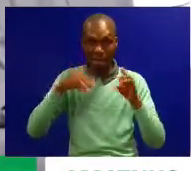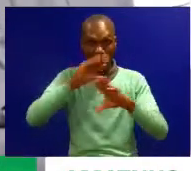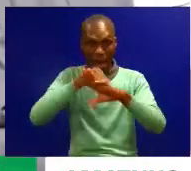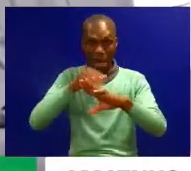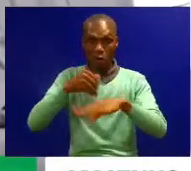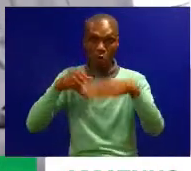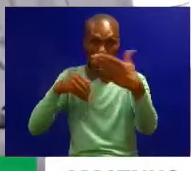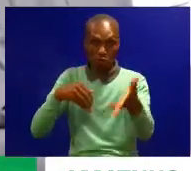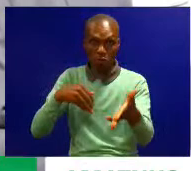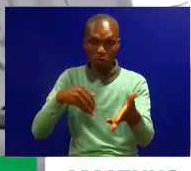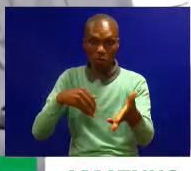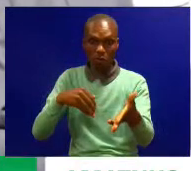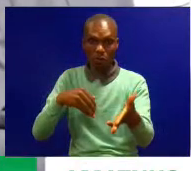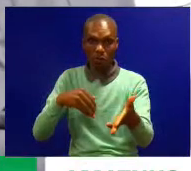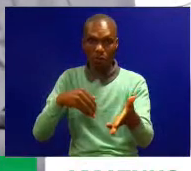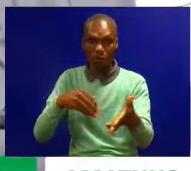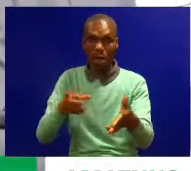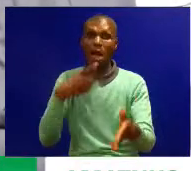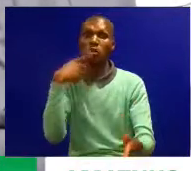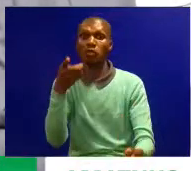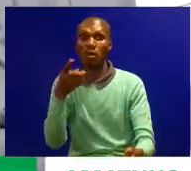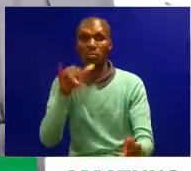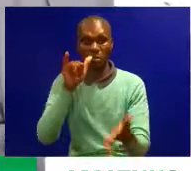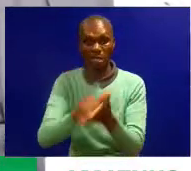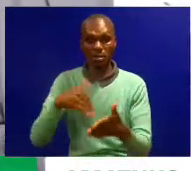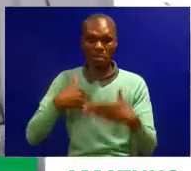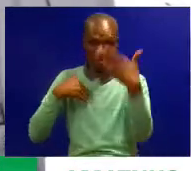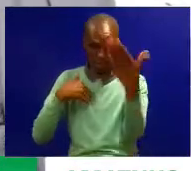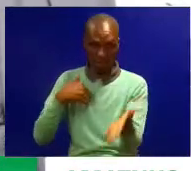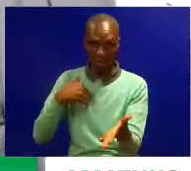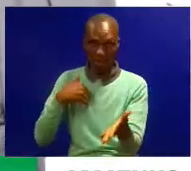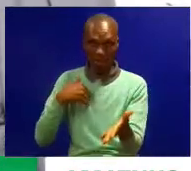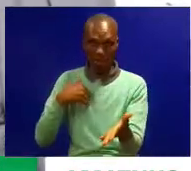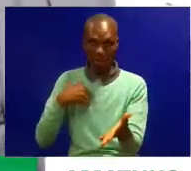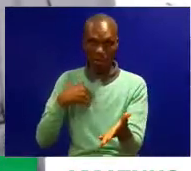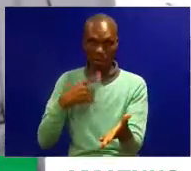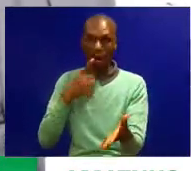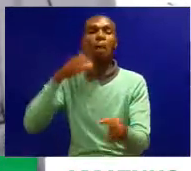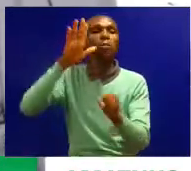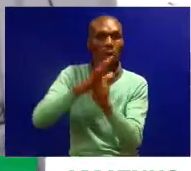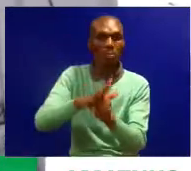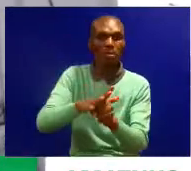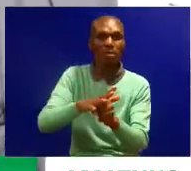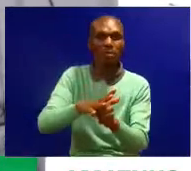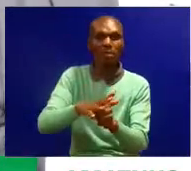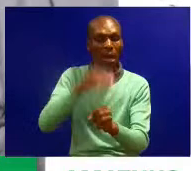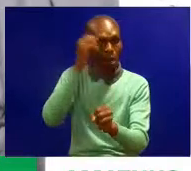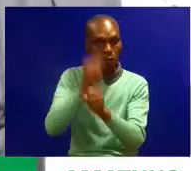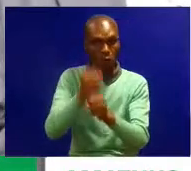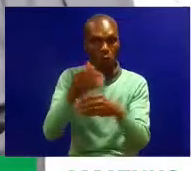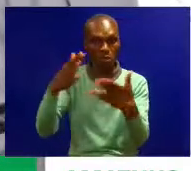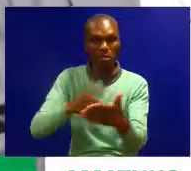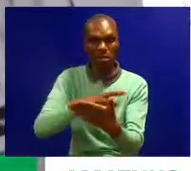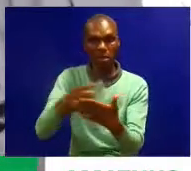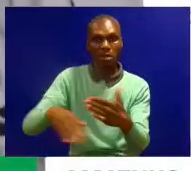barangiru na barangiriga but having ango chandi and I've told you I am going to do that next week.